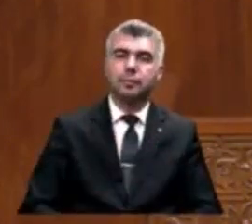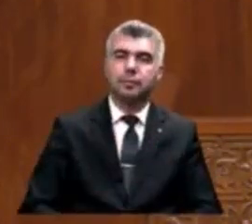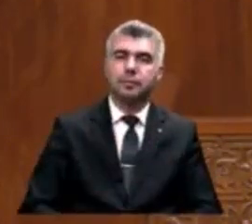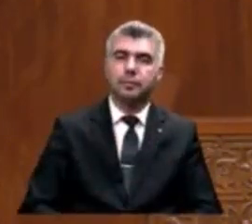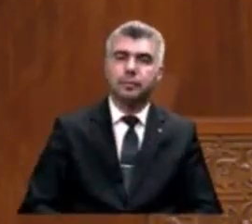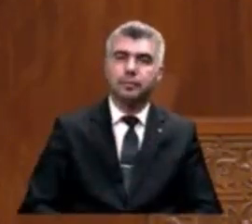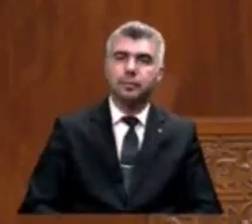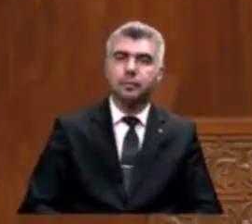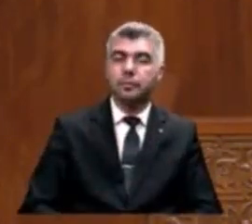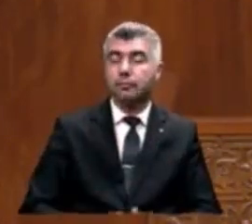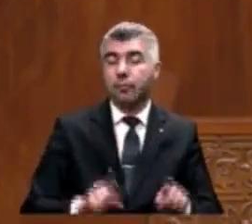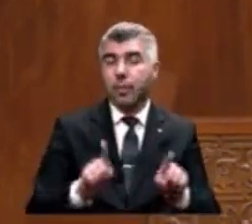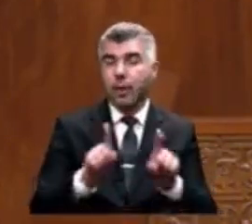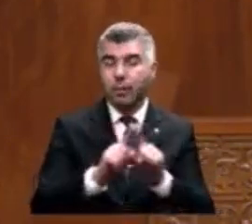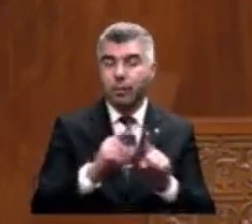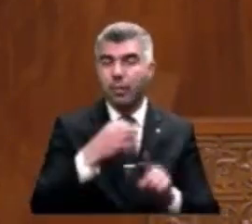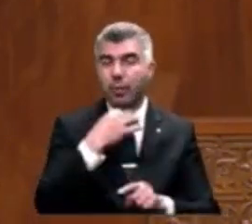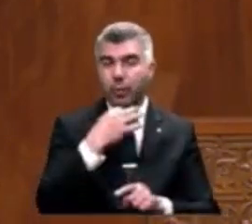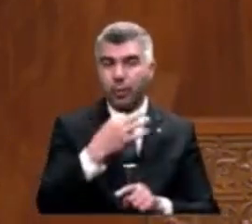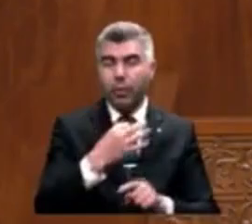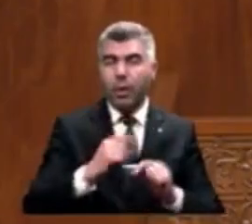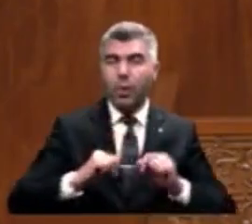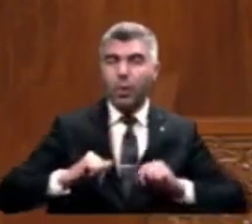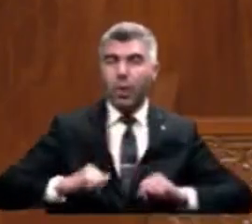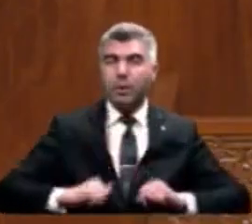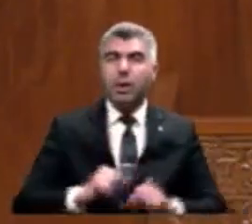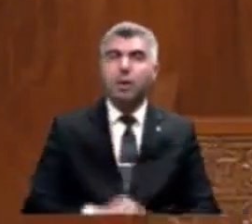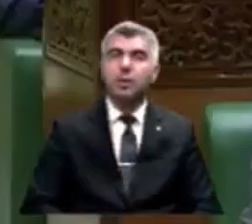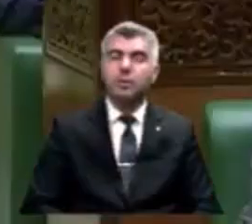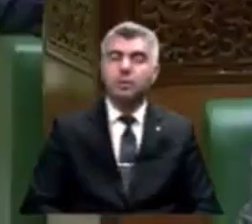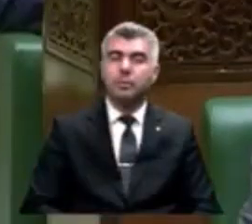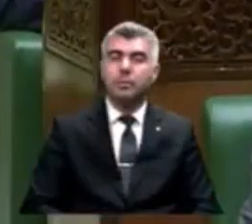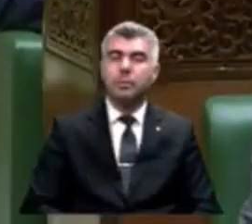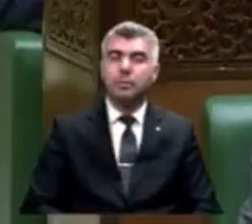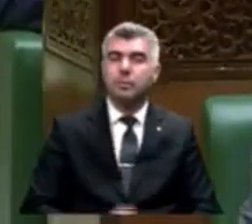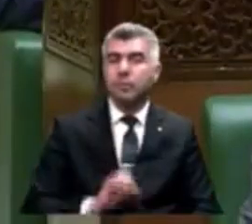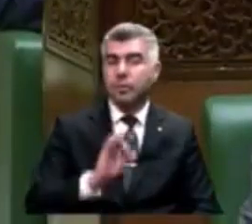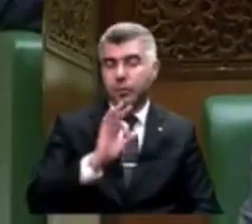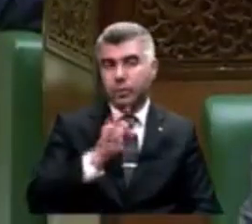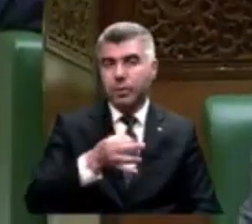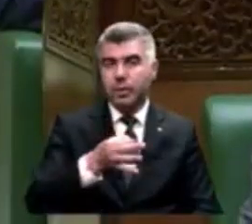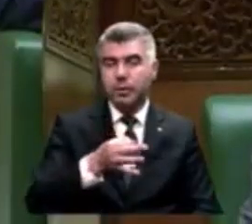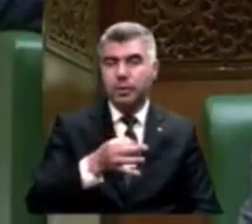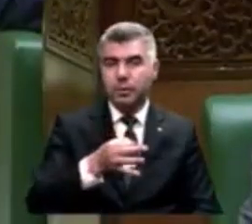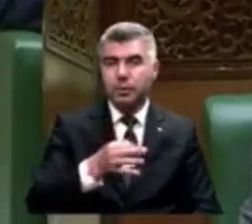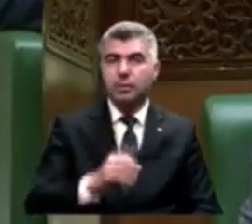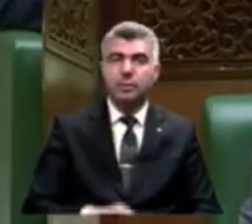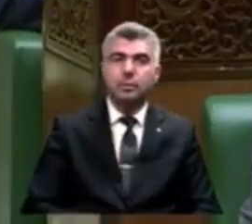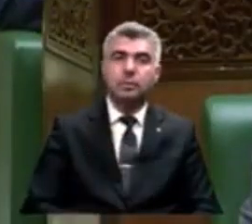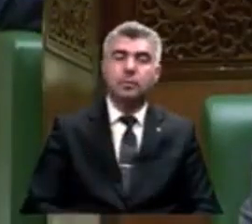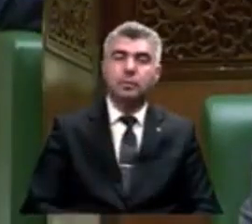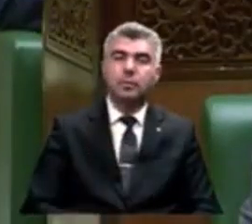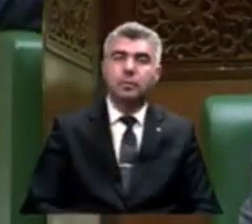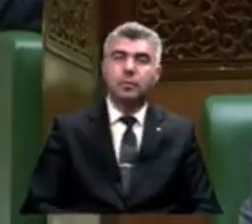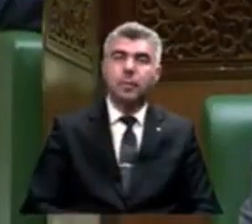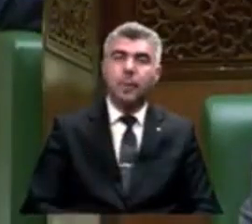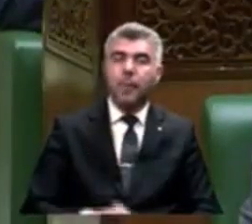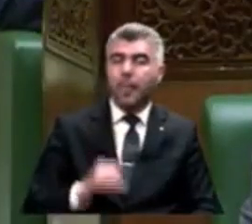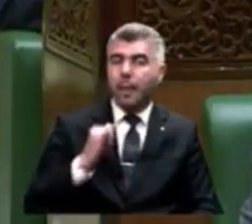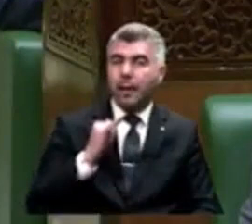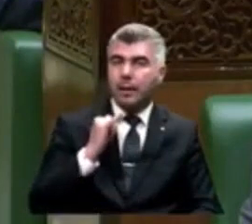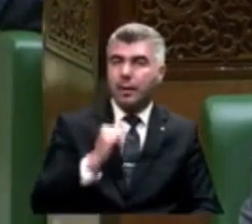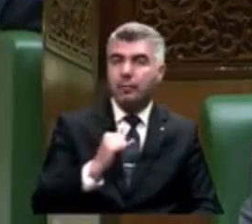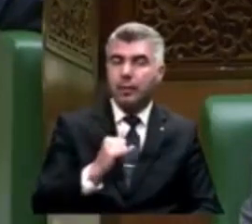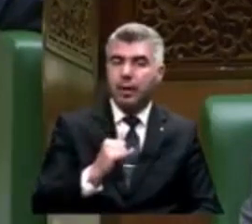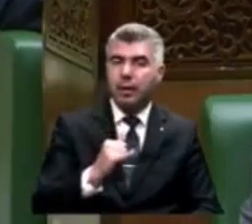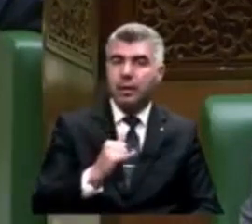ويمكن لي نقول لكم بان احنا الوزاره تعتبر في نفس الوقت خصنا